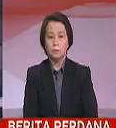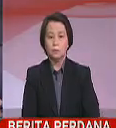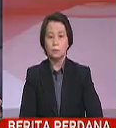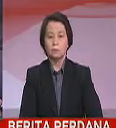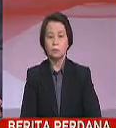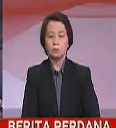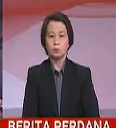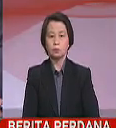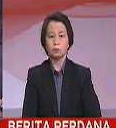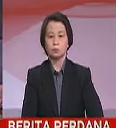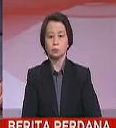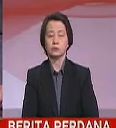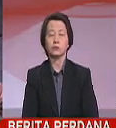MP3 hai hai